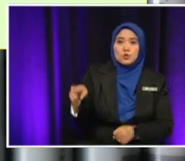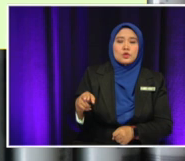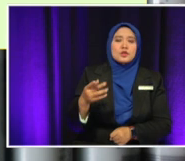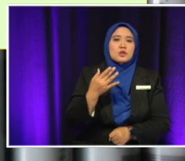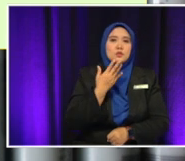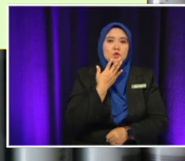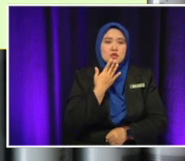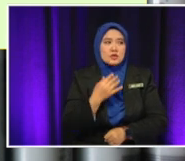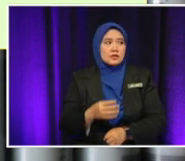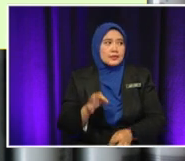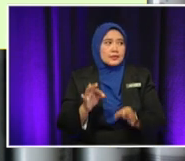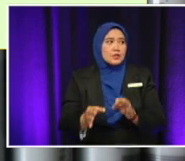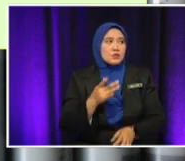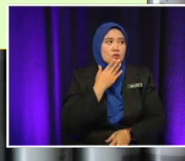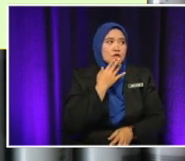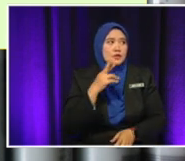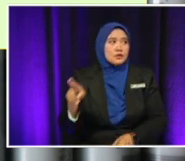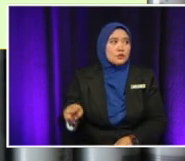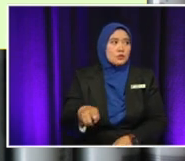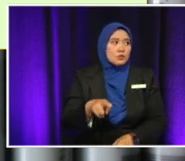ditambah dengan warna